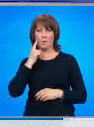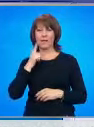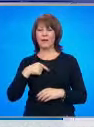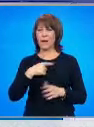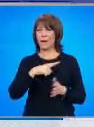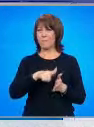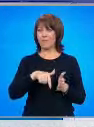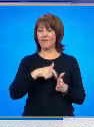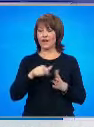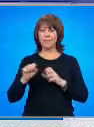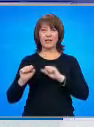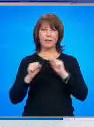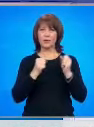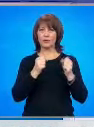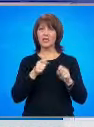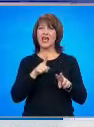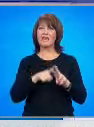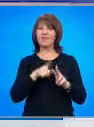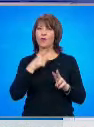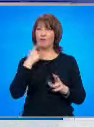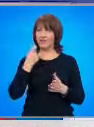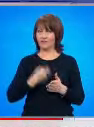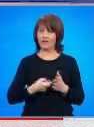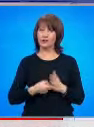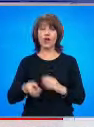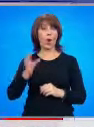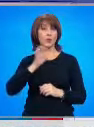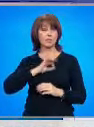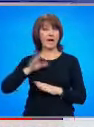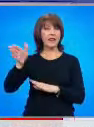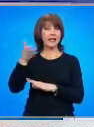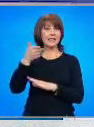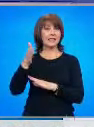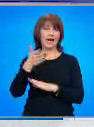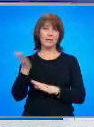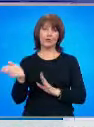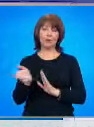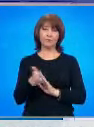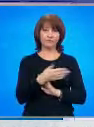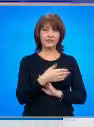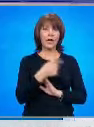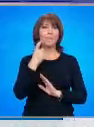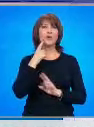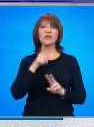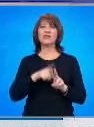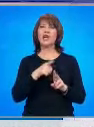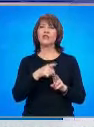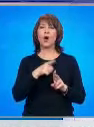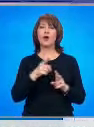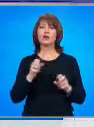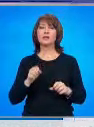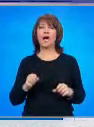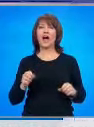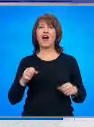пред общината, тази сутрин Иванов твърди, че е успял с мисията си и знамето вече е от тях. Борислав Иванов, който е от партия Възраждане